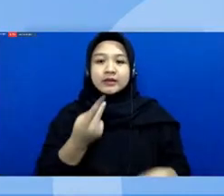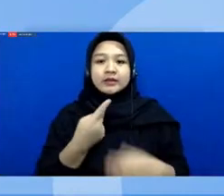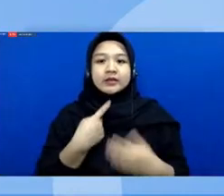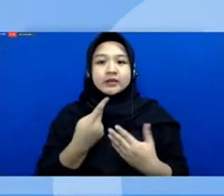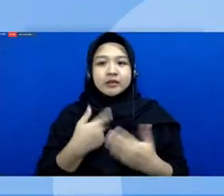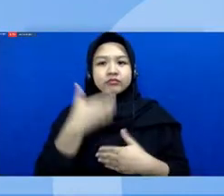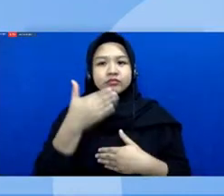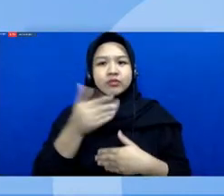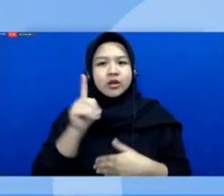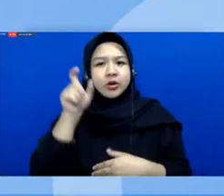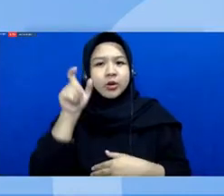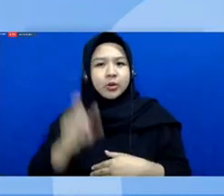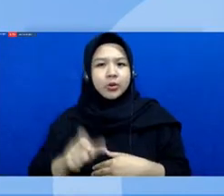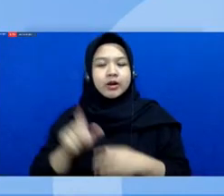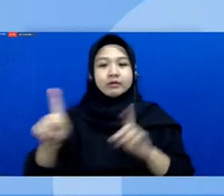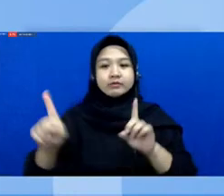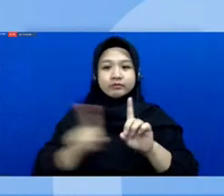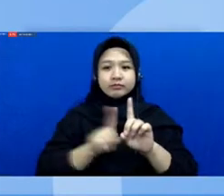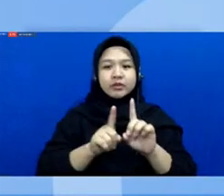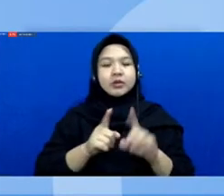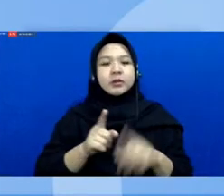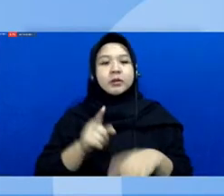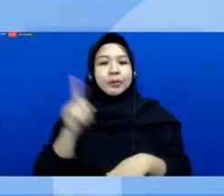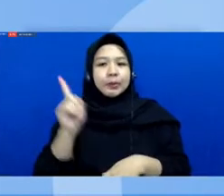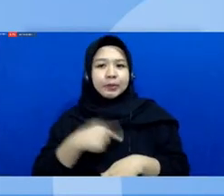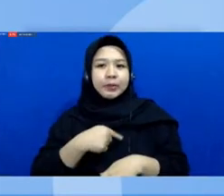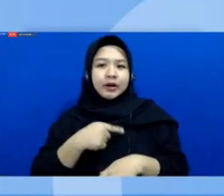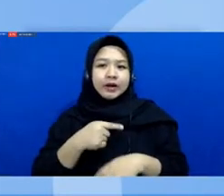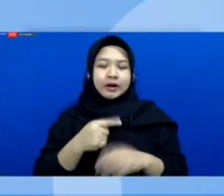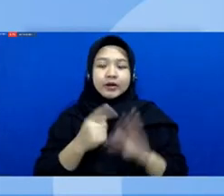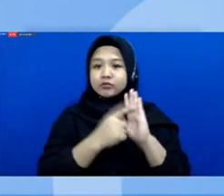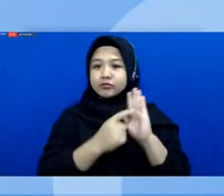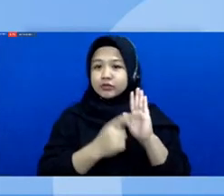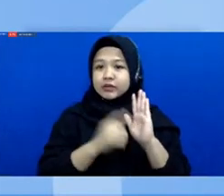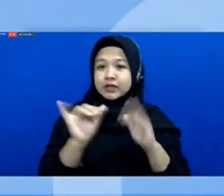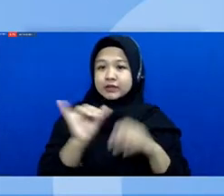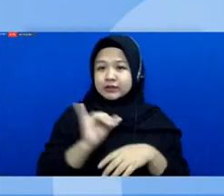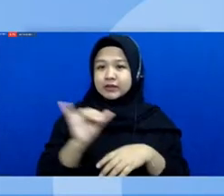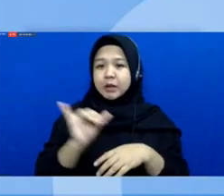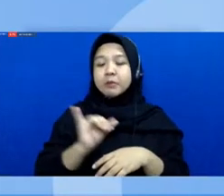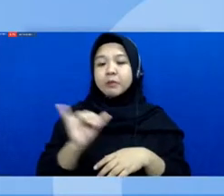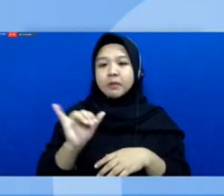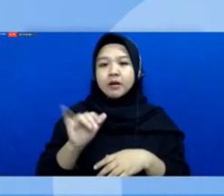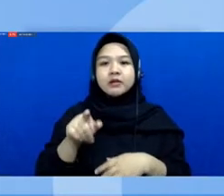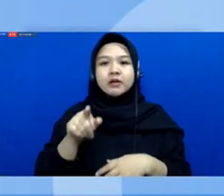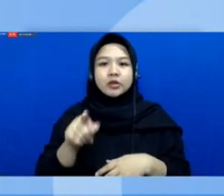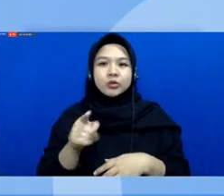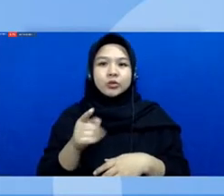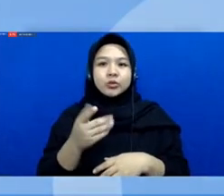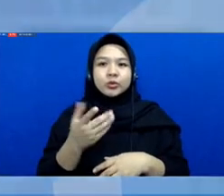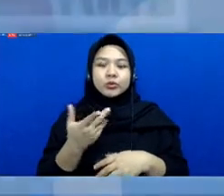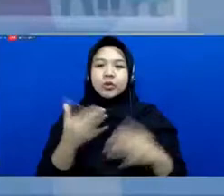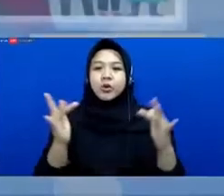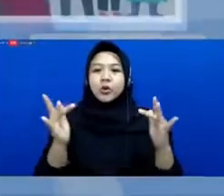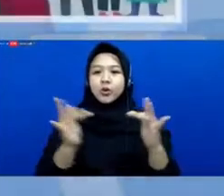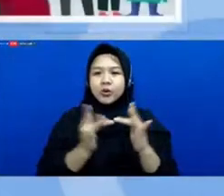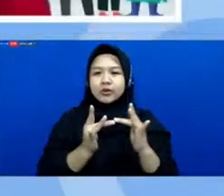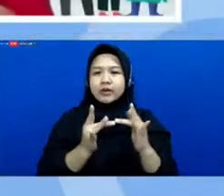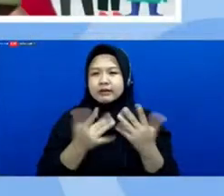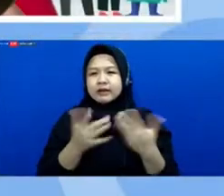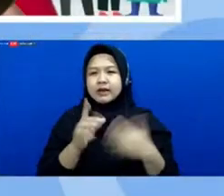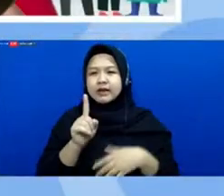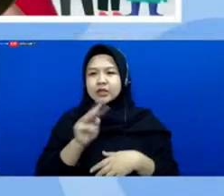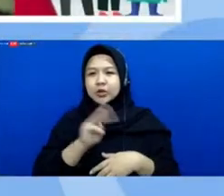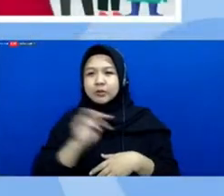ada orang berada di samping saya menggunakan token yang sama dan itu kontaknya itu sekitar